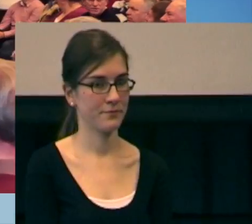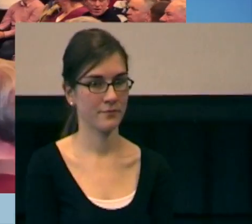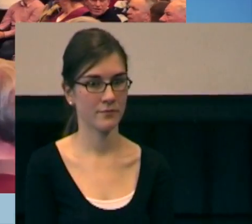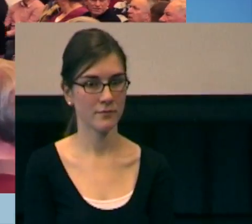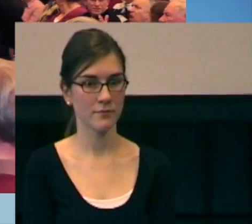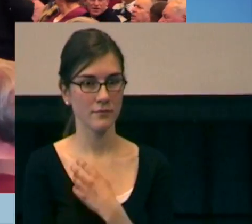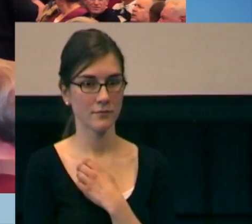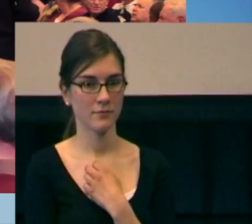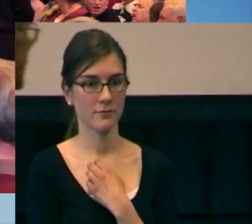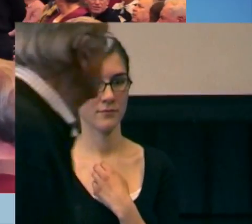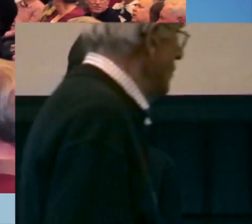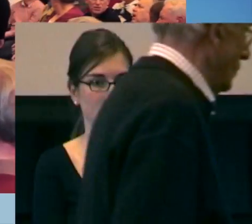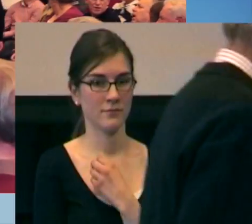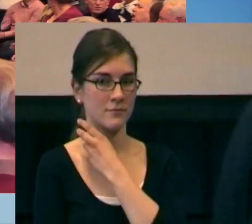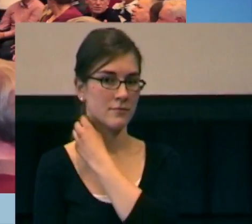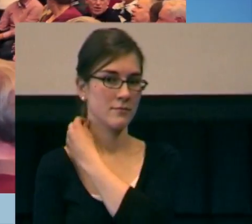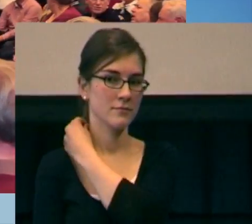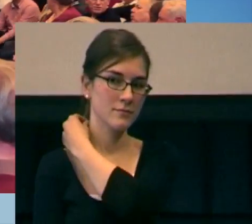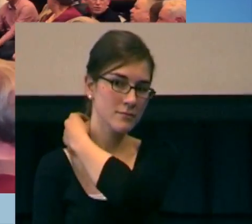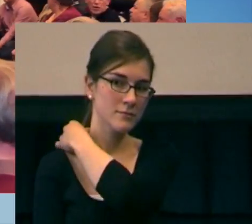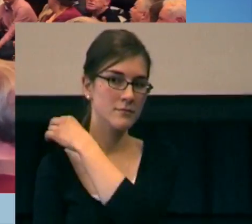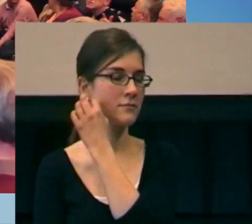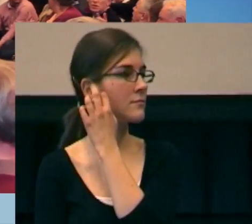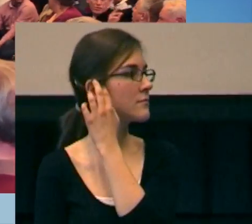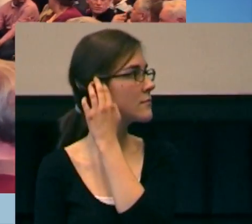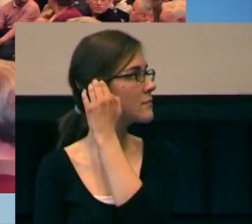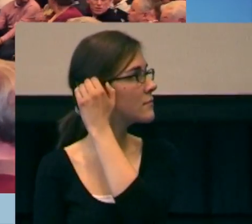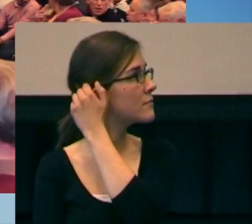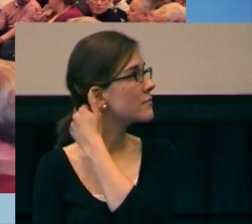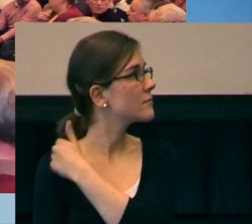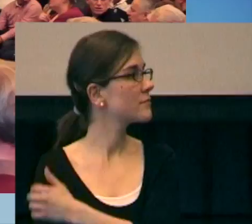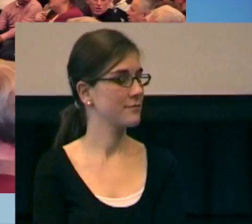PSA? Gucken Sie mal gerade, dann mache ich da mal den Entertainer.